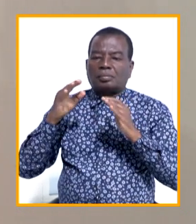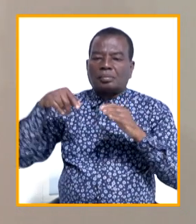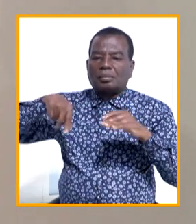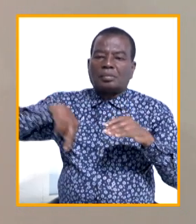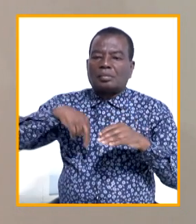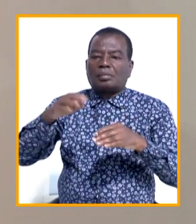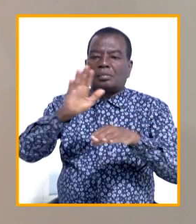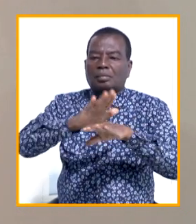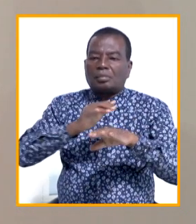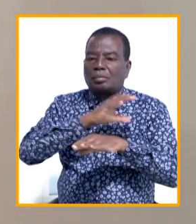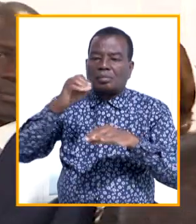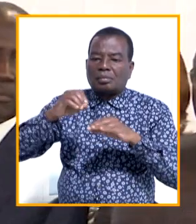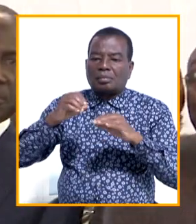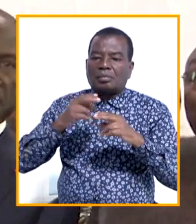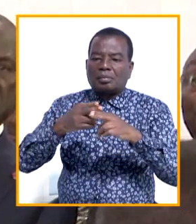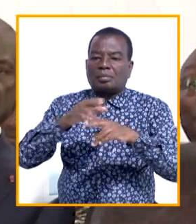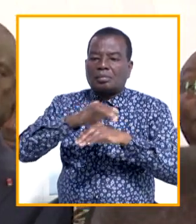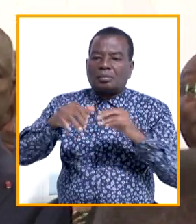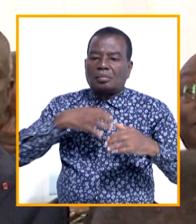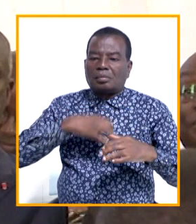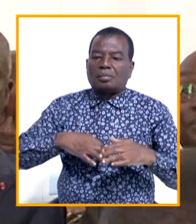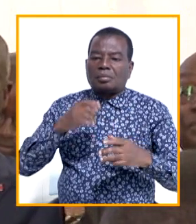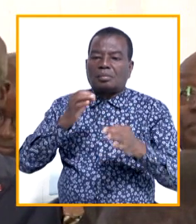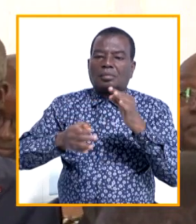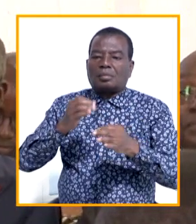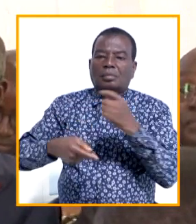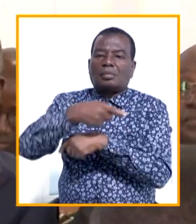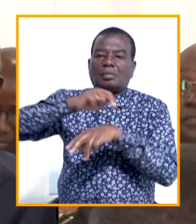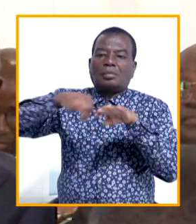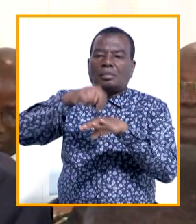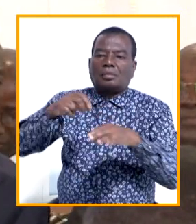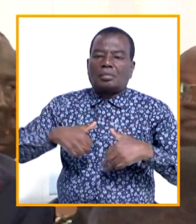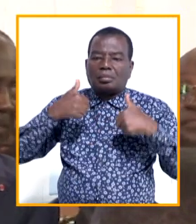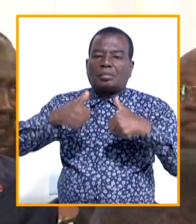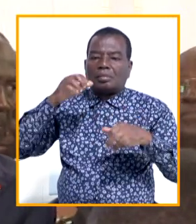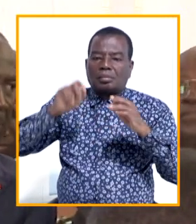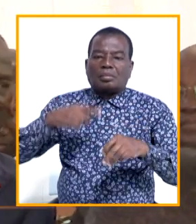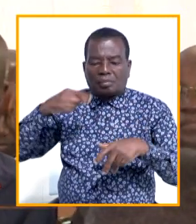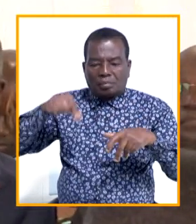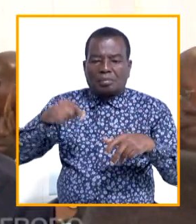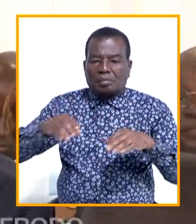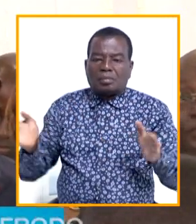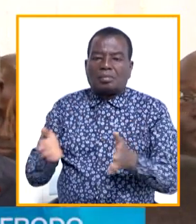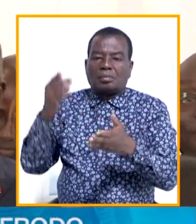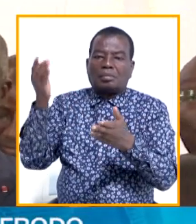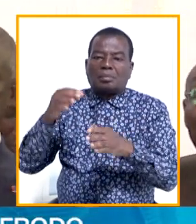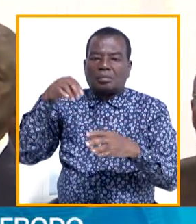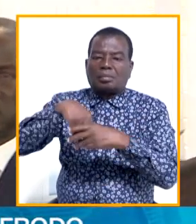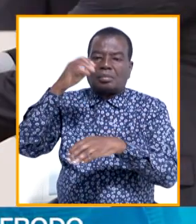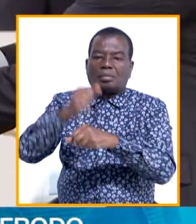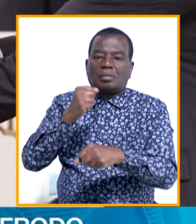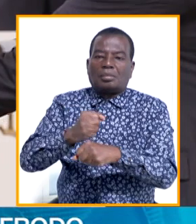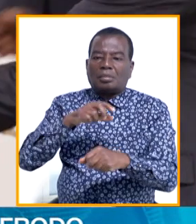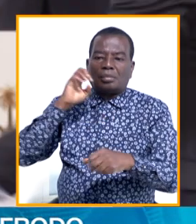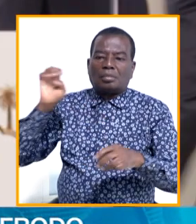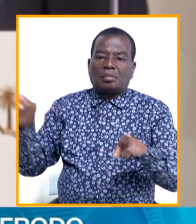nous appelons de tous nos vœux si la Journée nationale de l'excellence veut être une incitation à l'excellence dans le travail elle